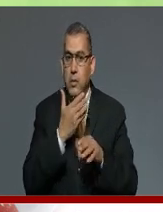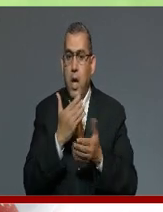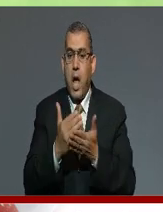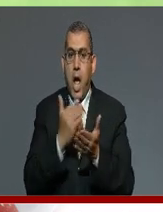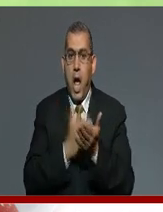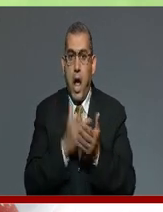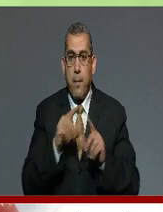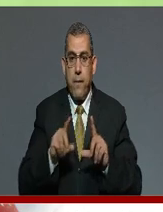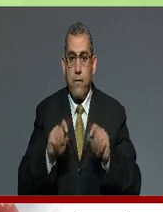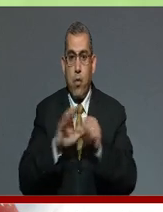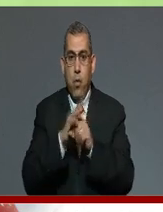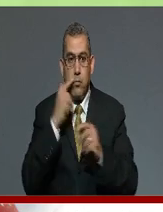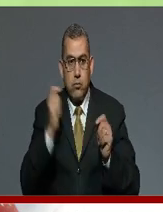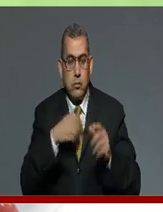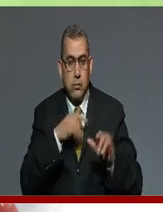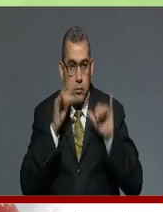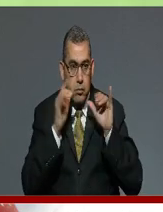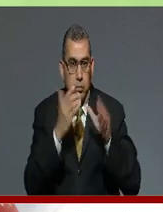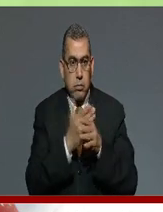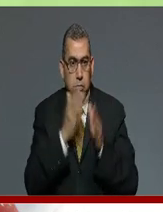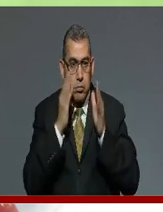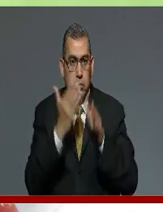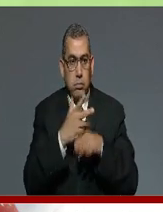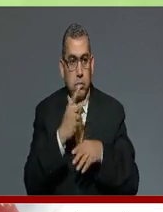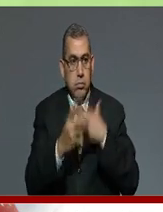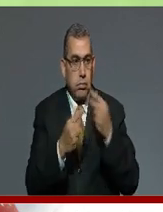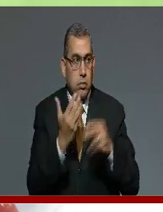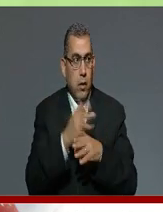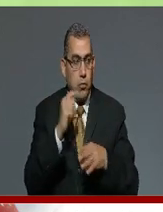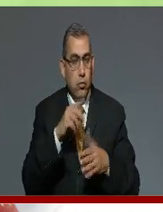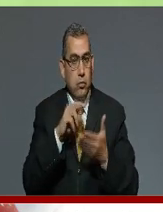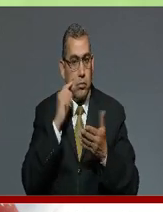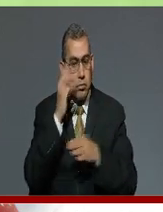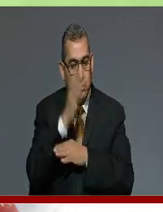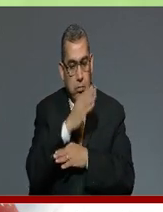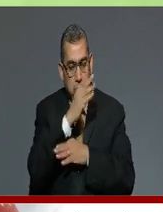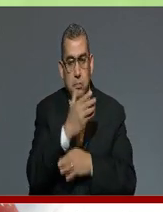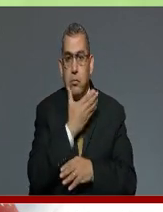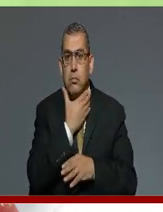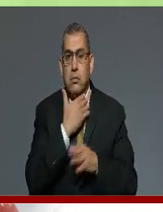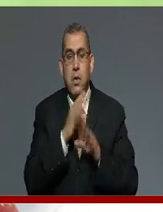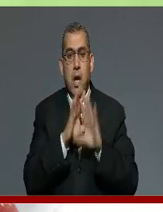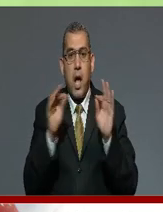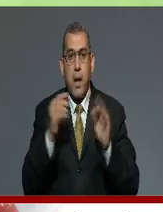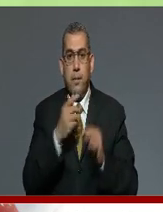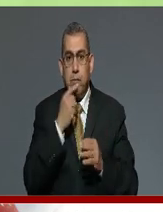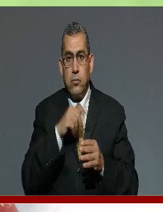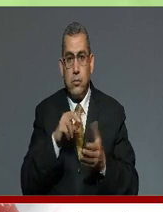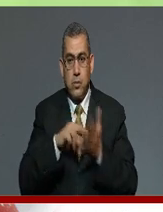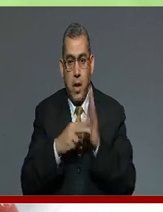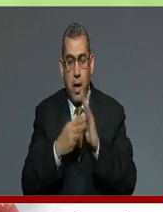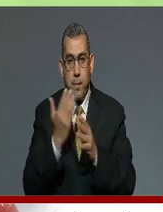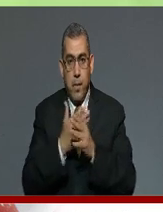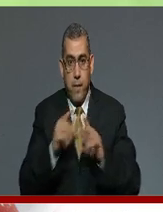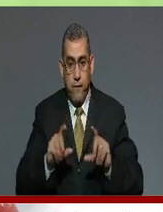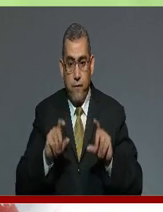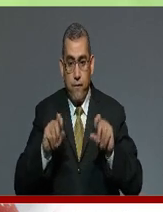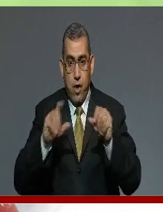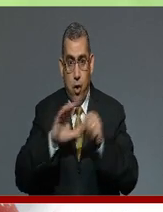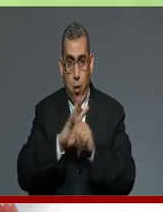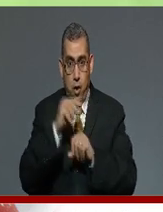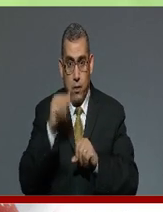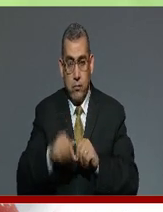لمواجهه الجائحه اذا راينا الاستعداد والاستجابه للجائحه والطريقه التي